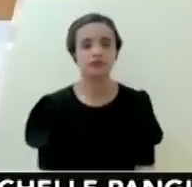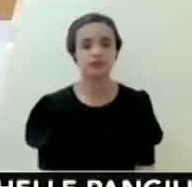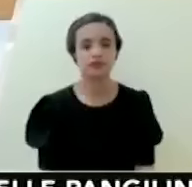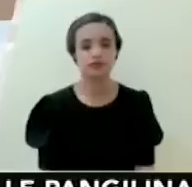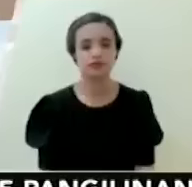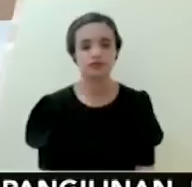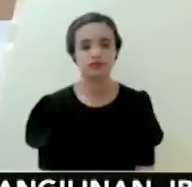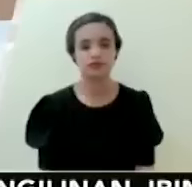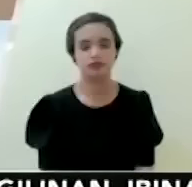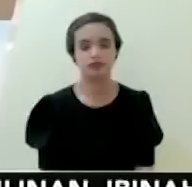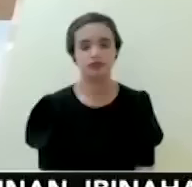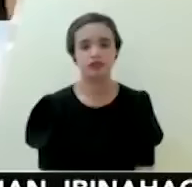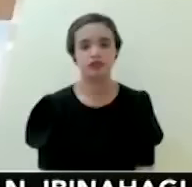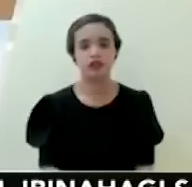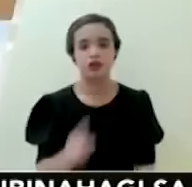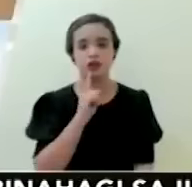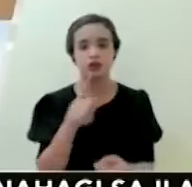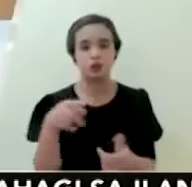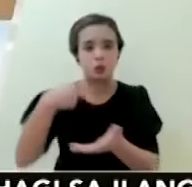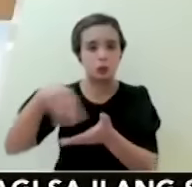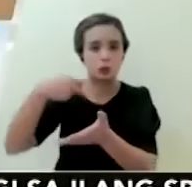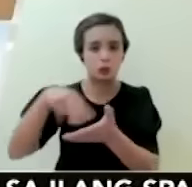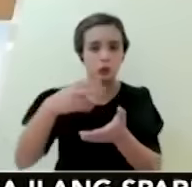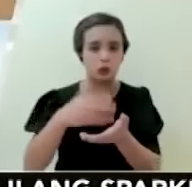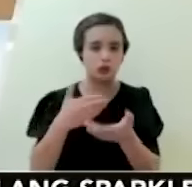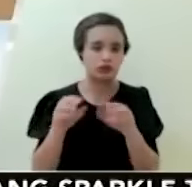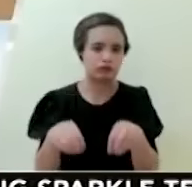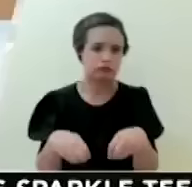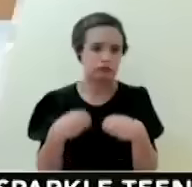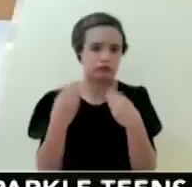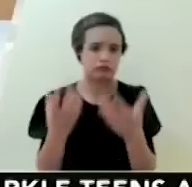Bigay todo sa dance steps! 1, 2,